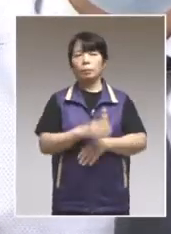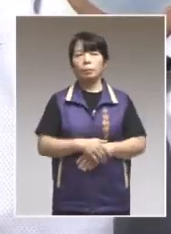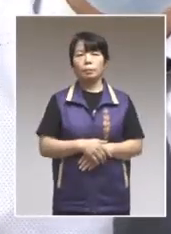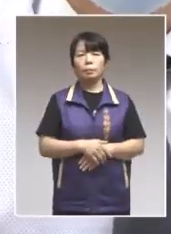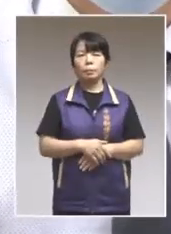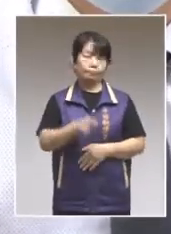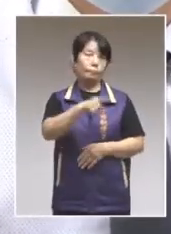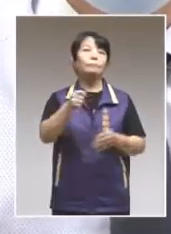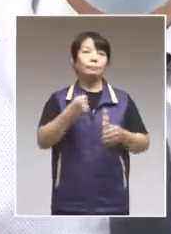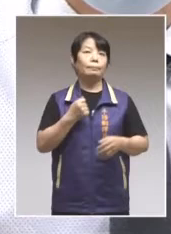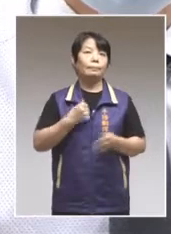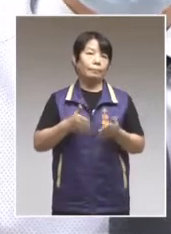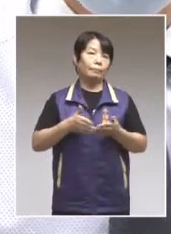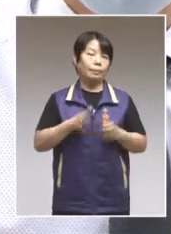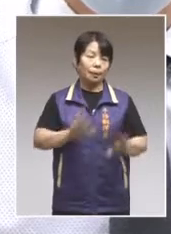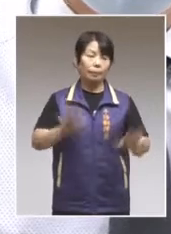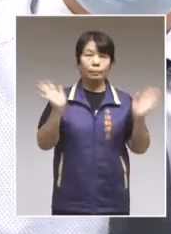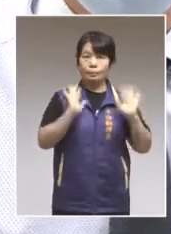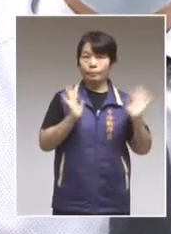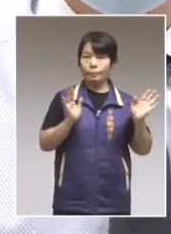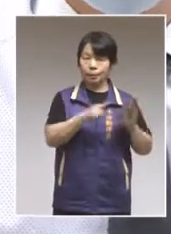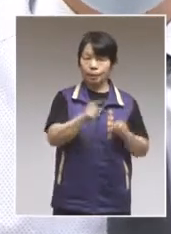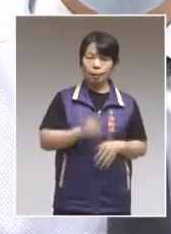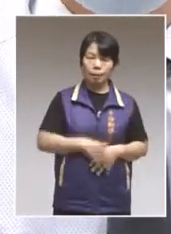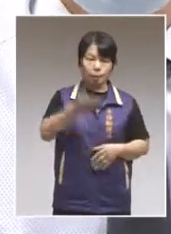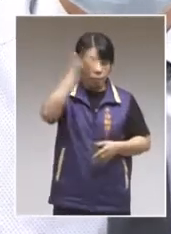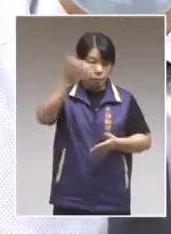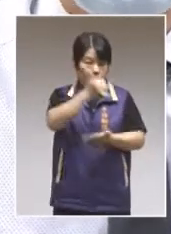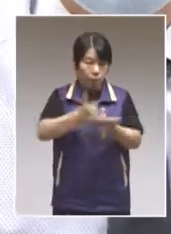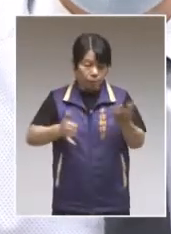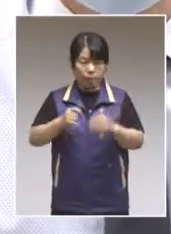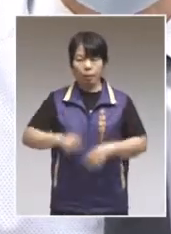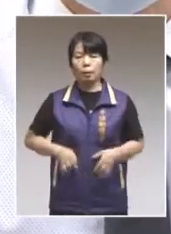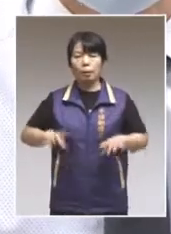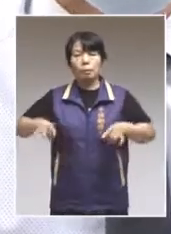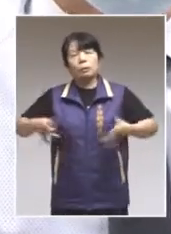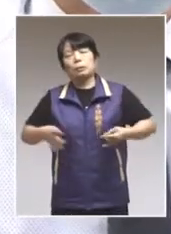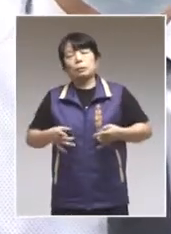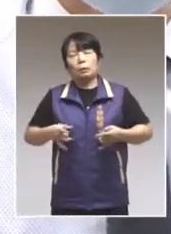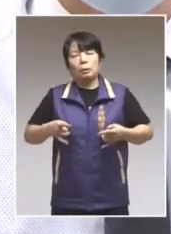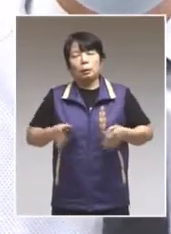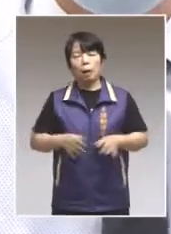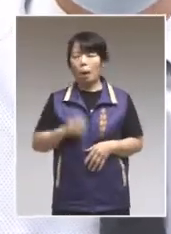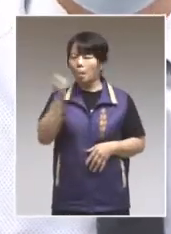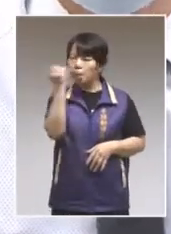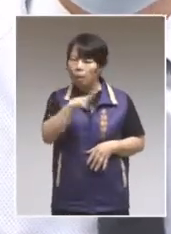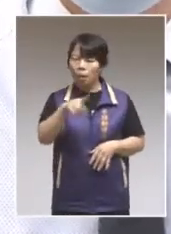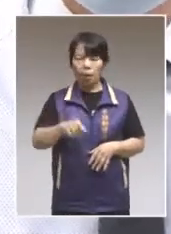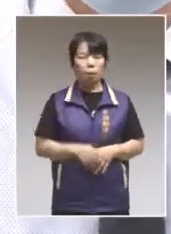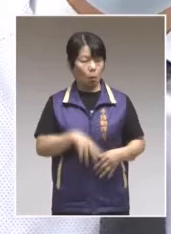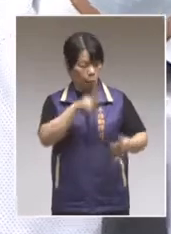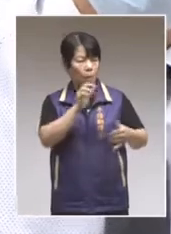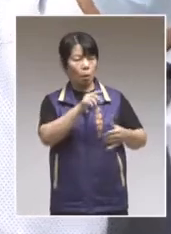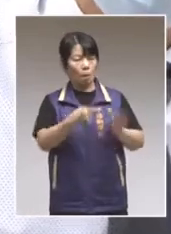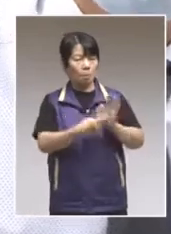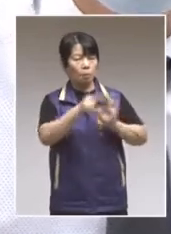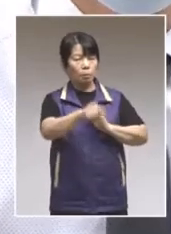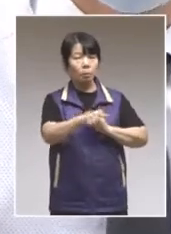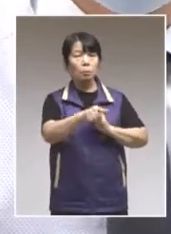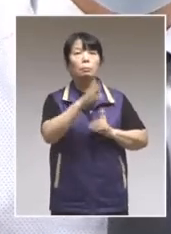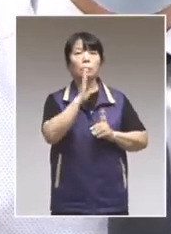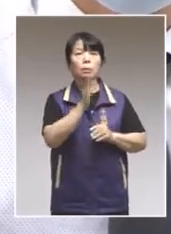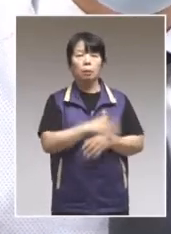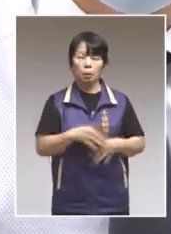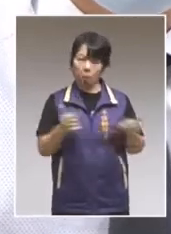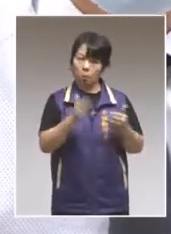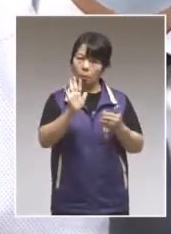们要知道说，哎，我们这个小孩如果退烧了，精神活动力不好，那表示说他有问题。表示说他可能脱水了，